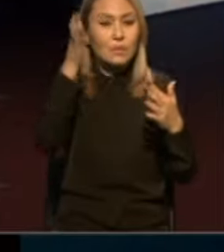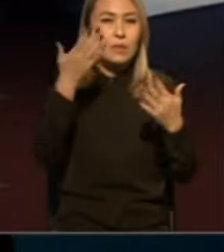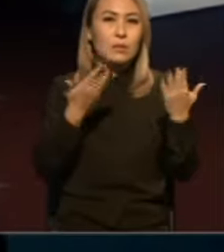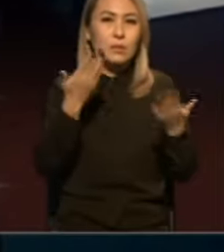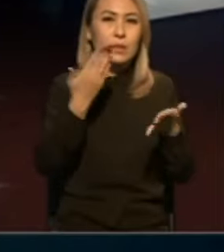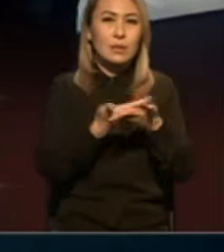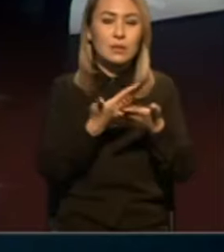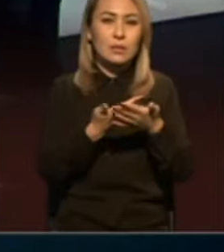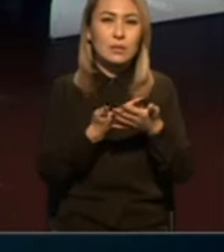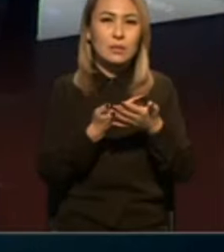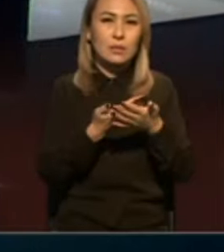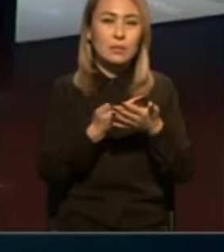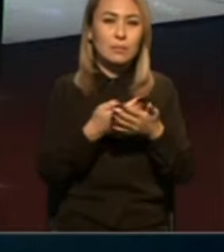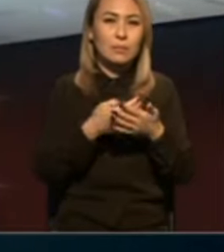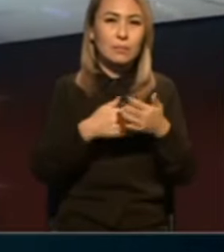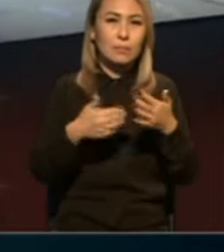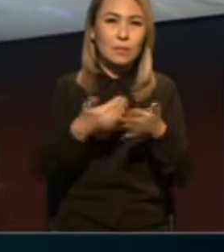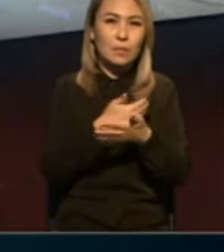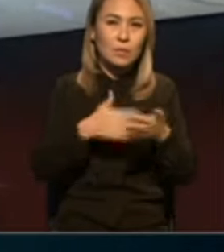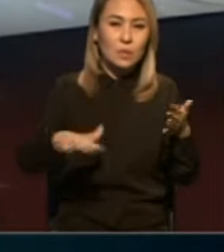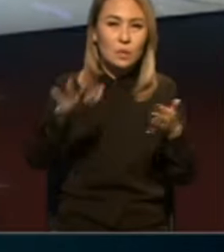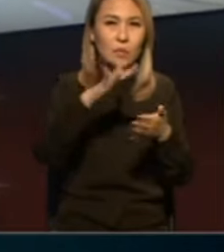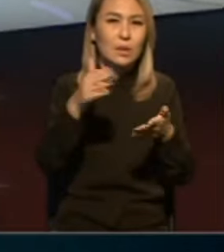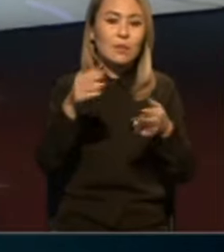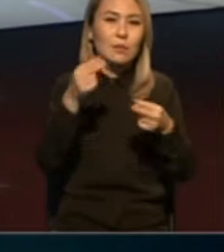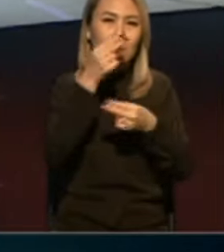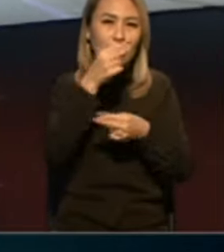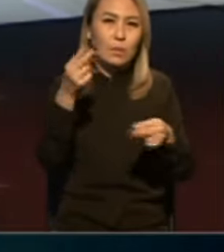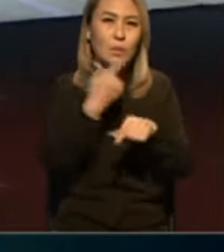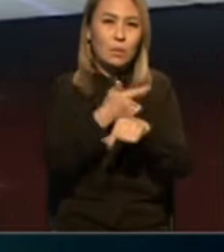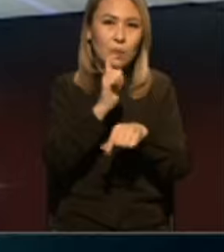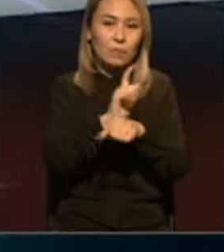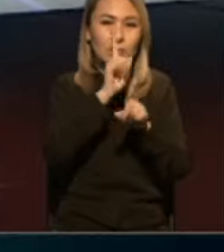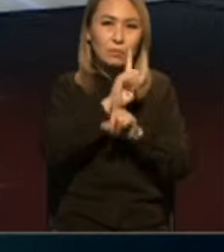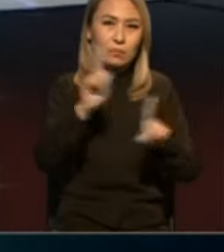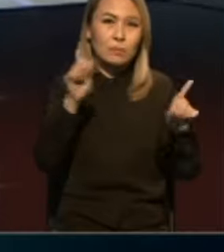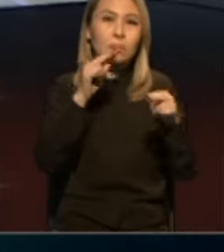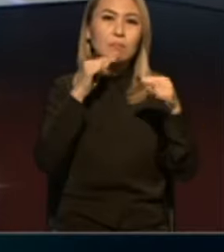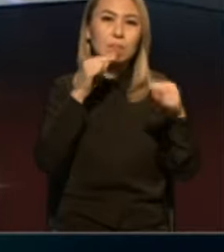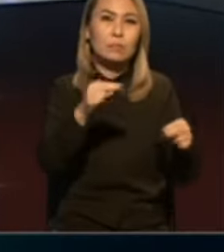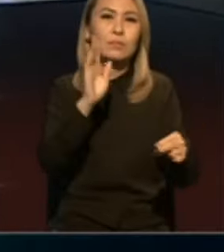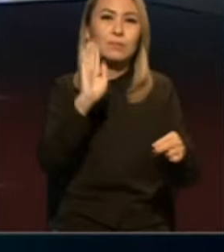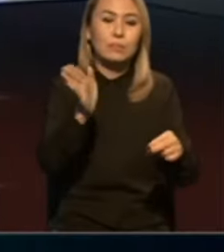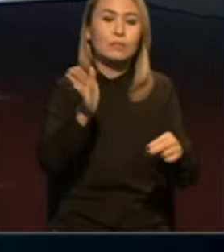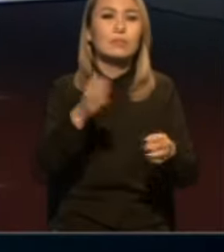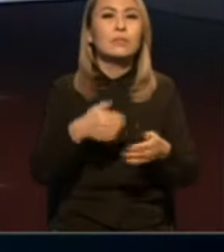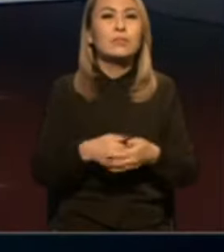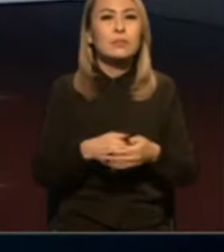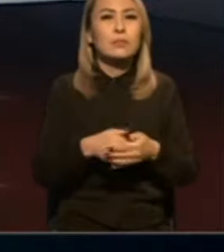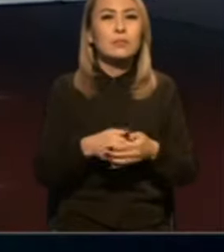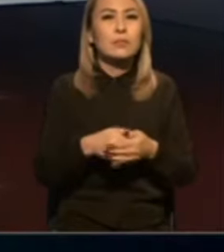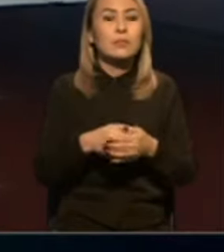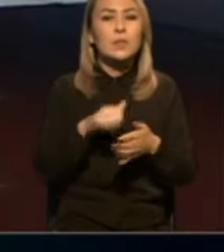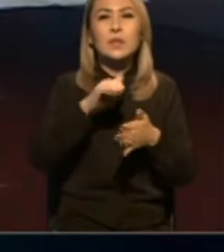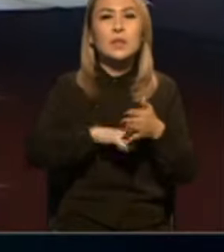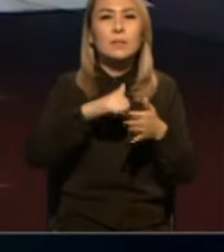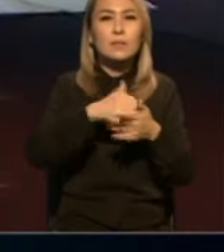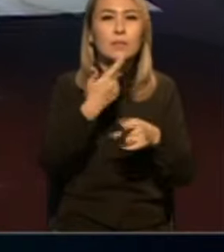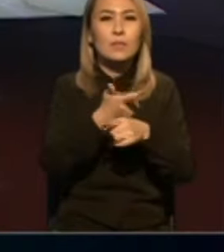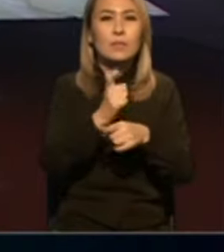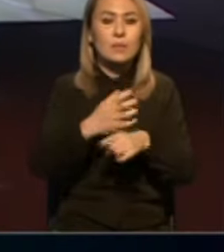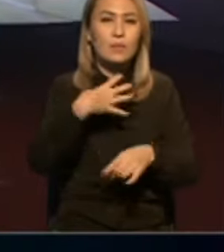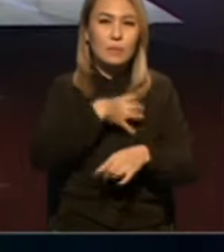жаңадай бақ өкілдері болсын, осы тақырыпқа өте ерекше мән береді деуге болады. Себебі ол өте